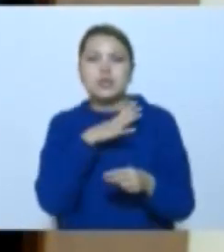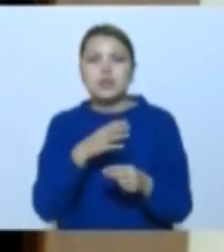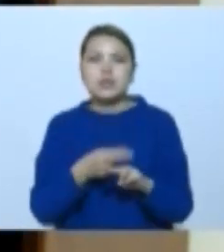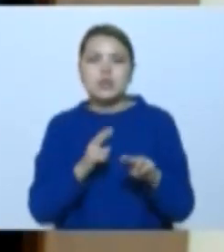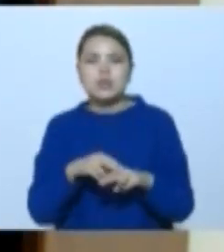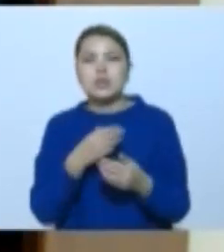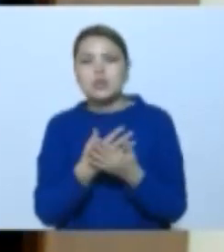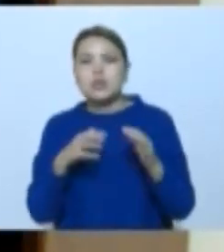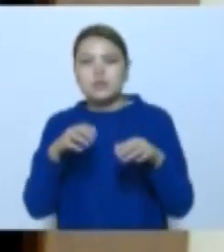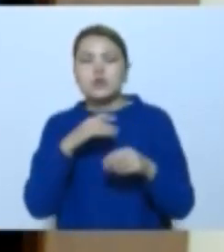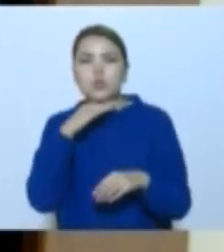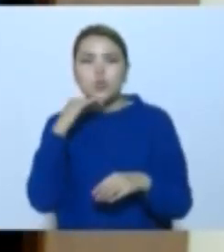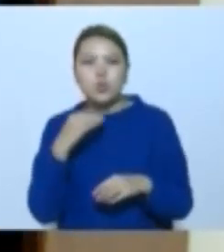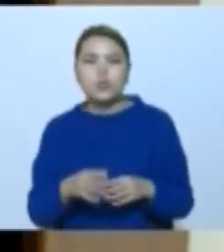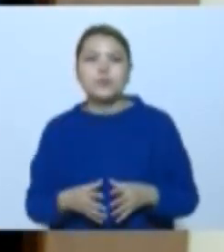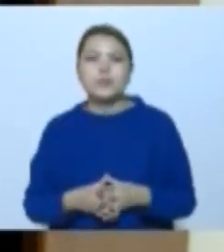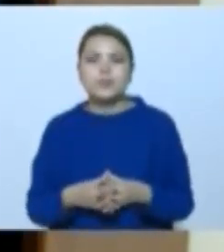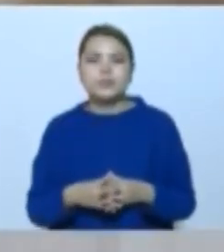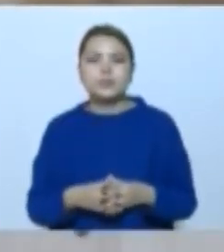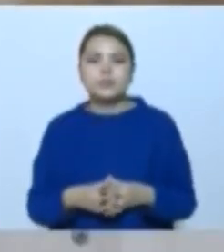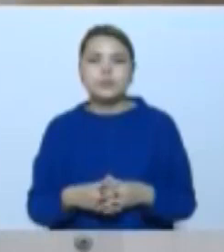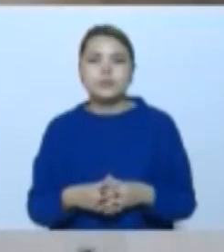с улиц только собак, нападающих на людей.